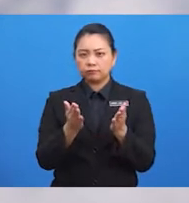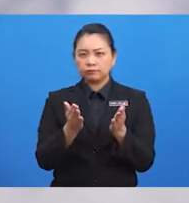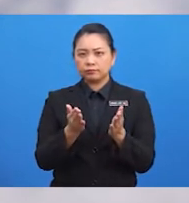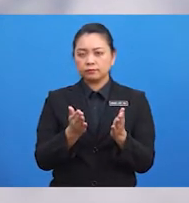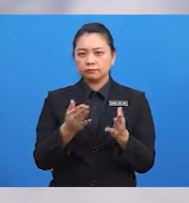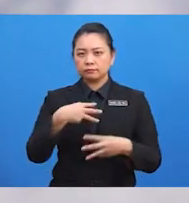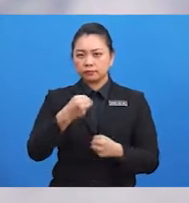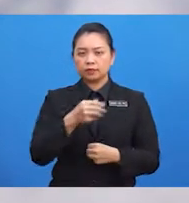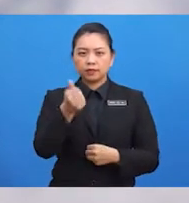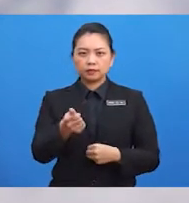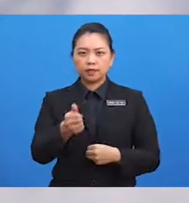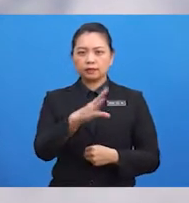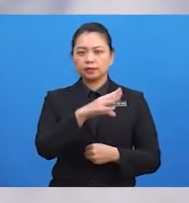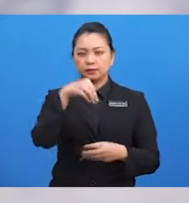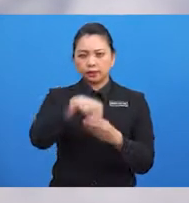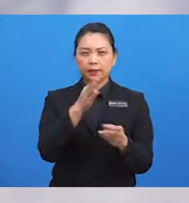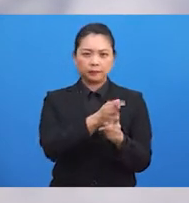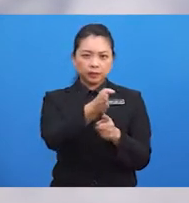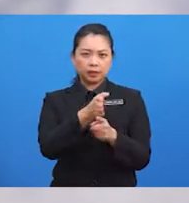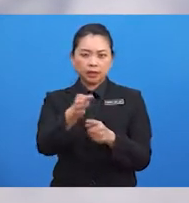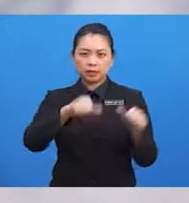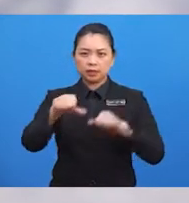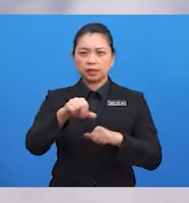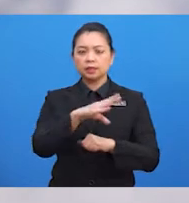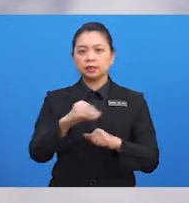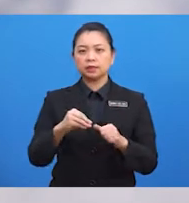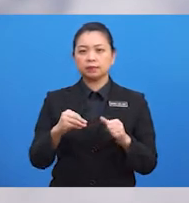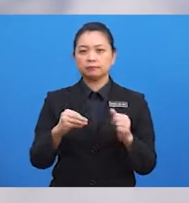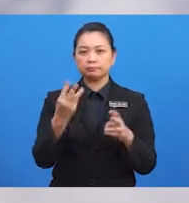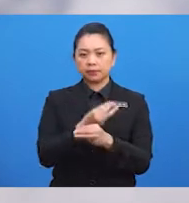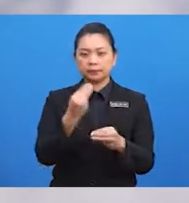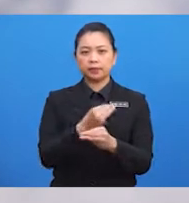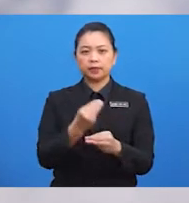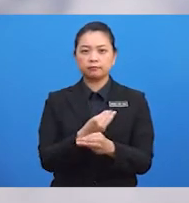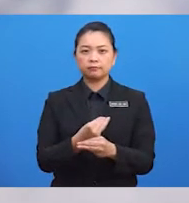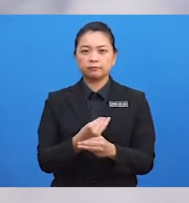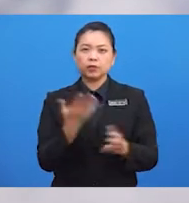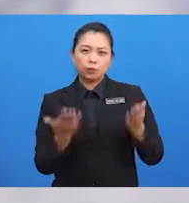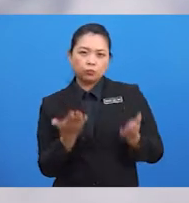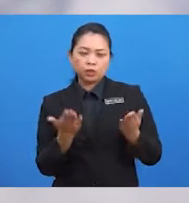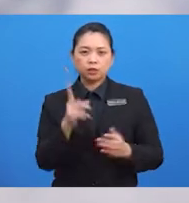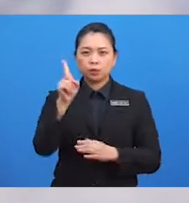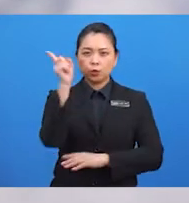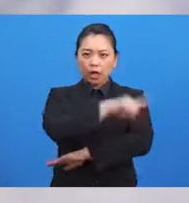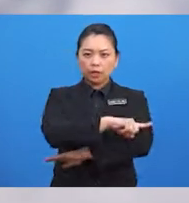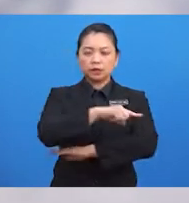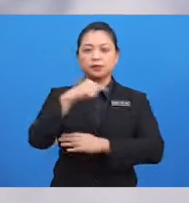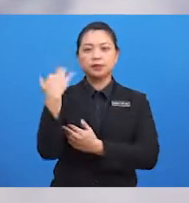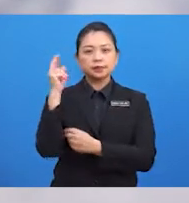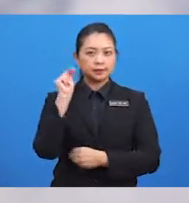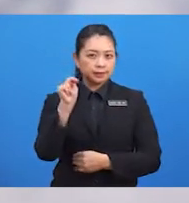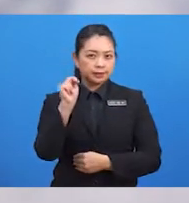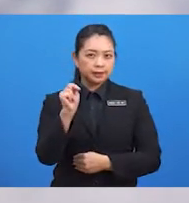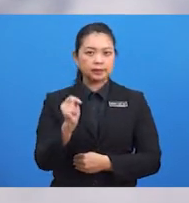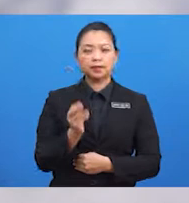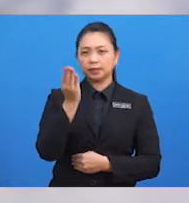sains, teknologi, kejuruteraan dan matematik. Mungkin satu hari nanti,